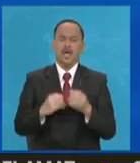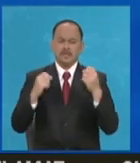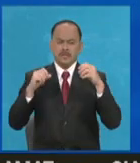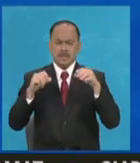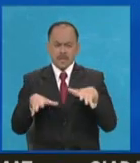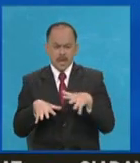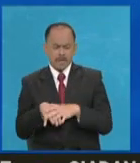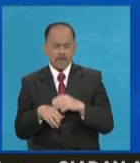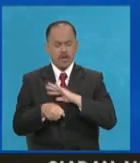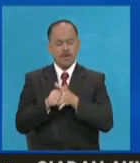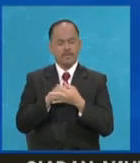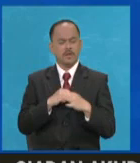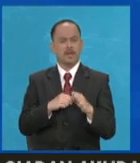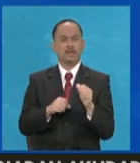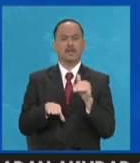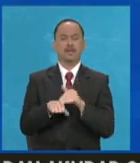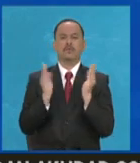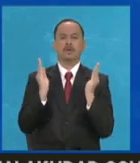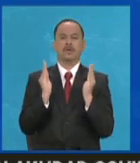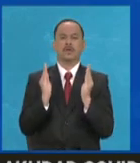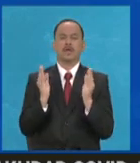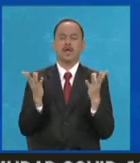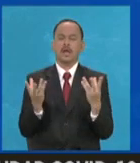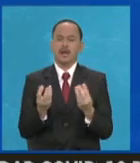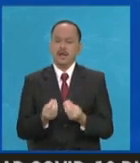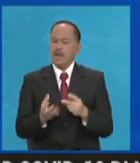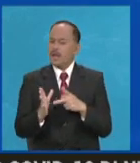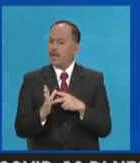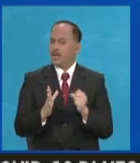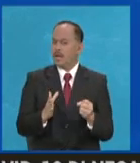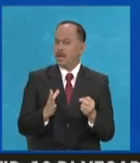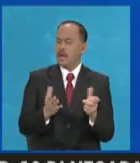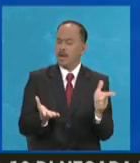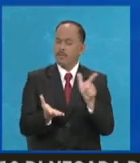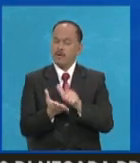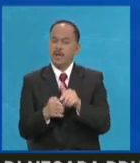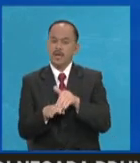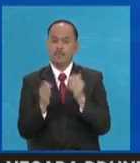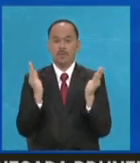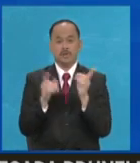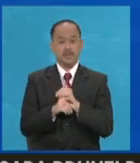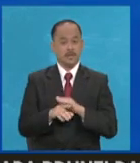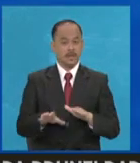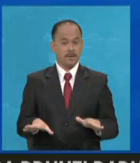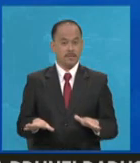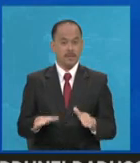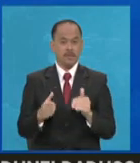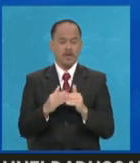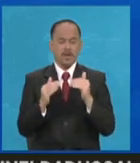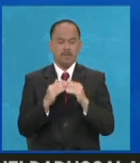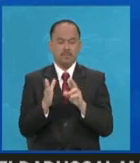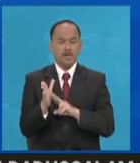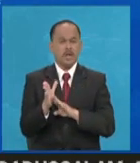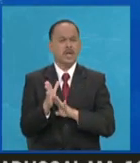Akbar covid 19 di negara Brunei Darussalam kadar protes Yang dilaporkan di negara Brunei Darussalam menunjukkan sedikit